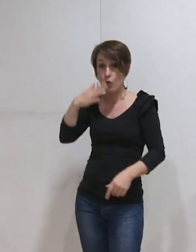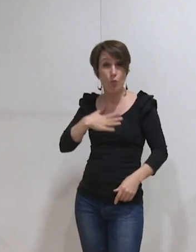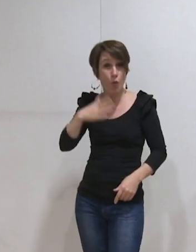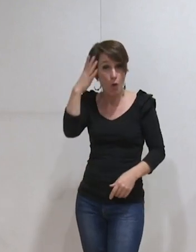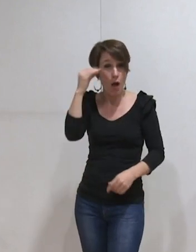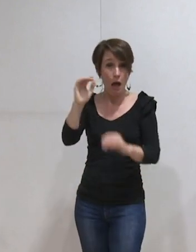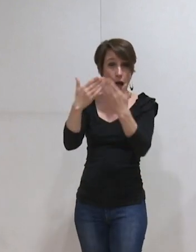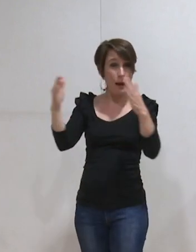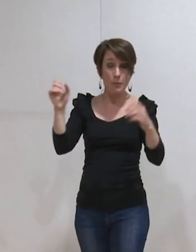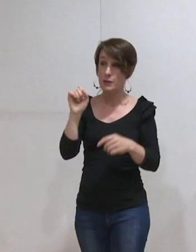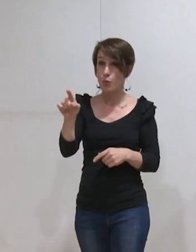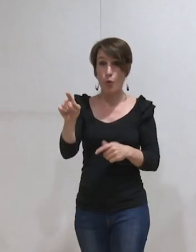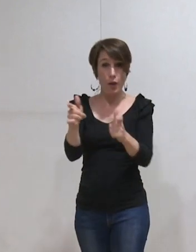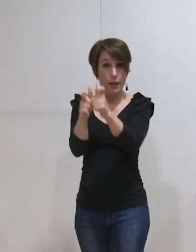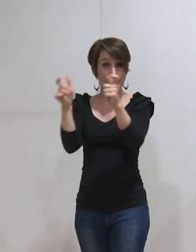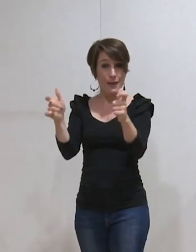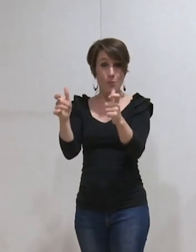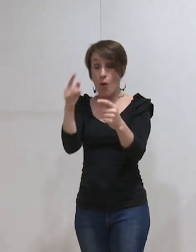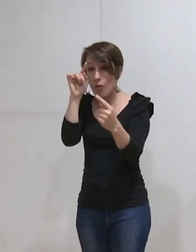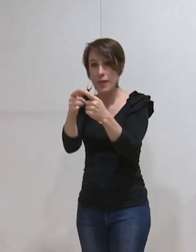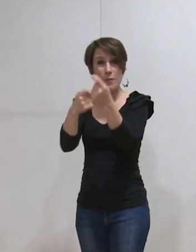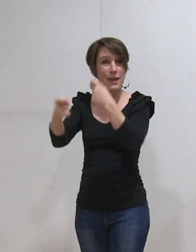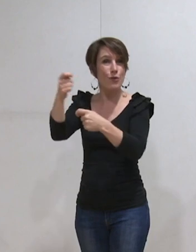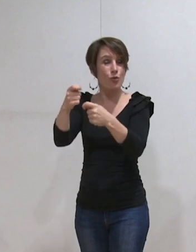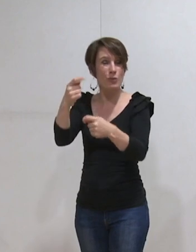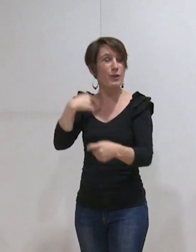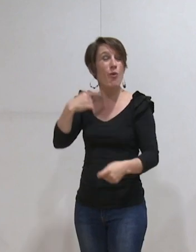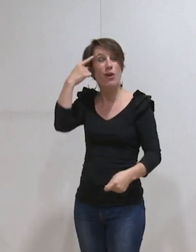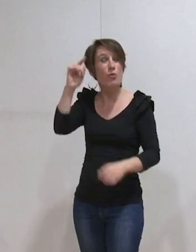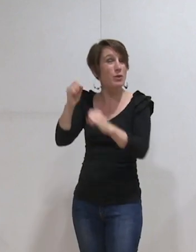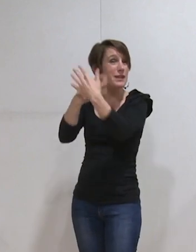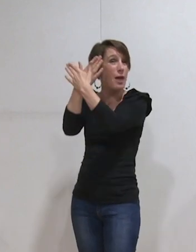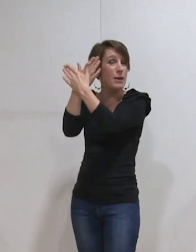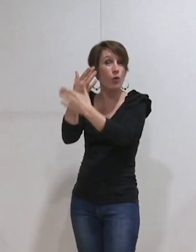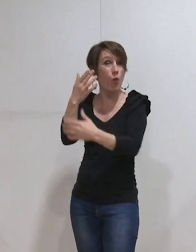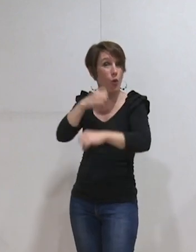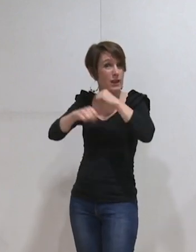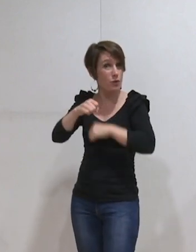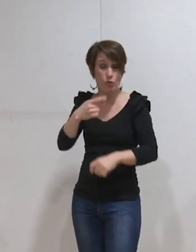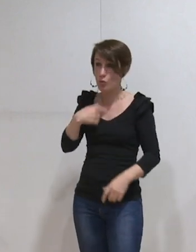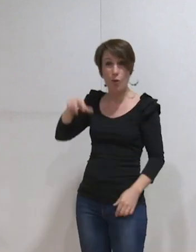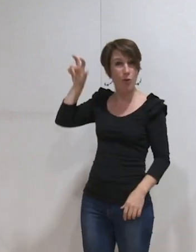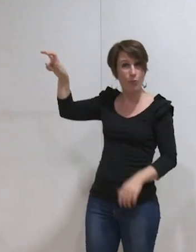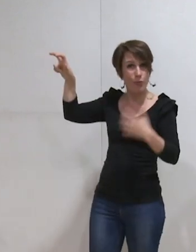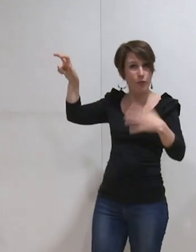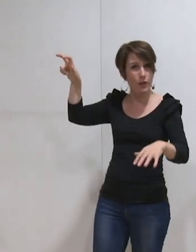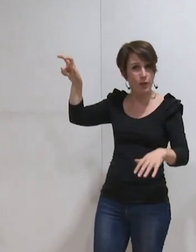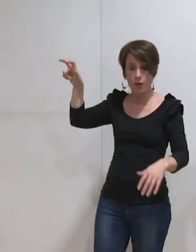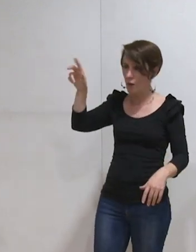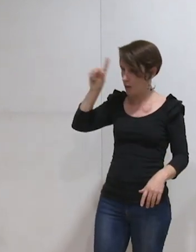fondamentalement un équipement de nature économique donc je me demande pourquoi on est encore en train finalement de reculer avant de devoir sauter